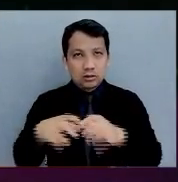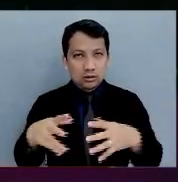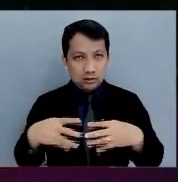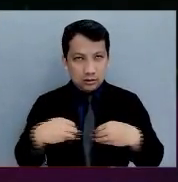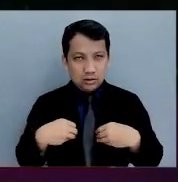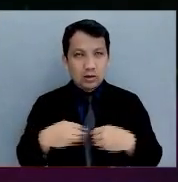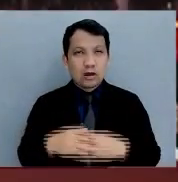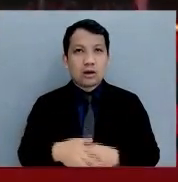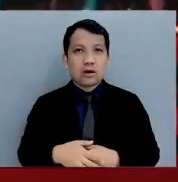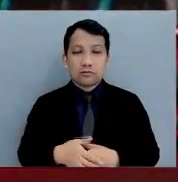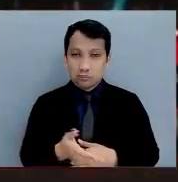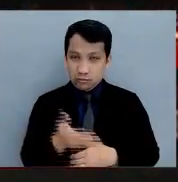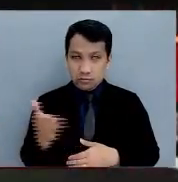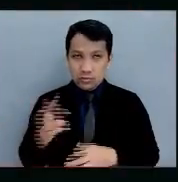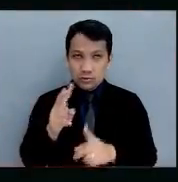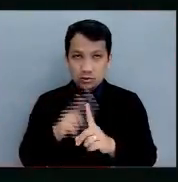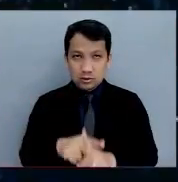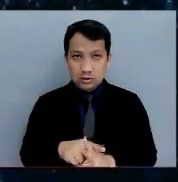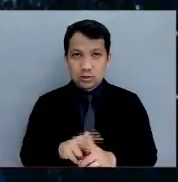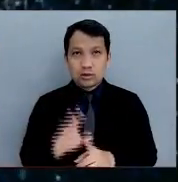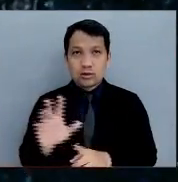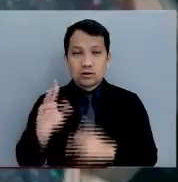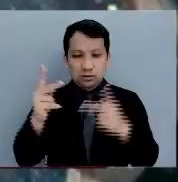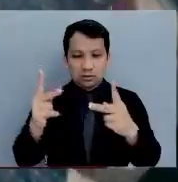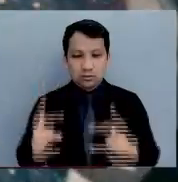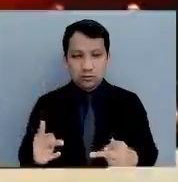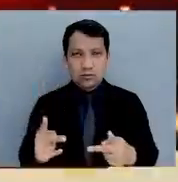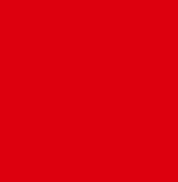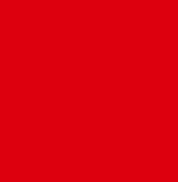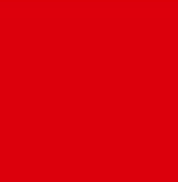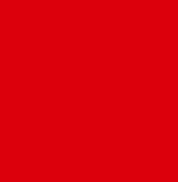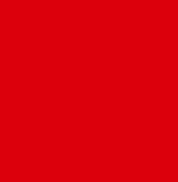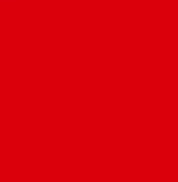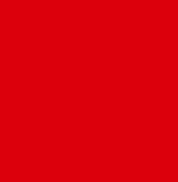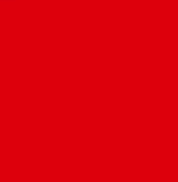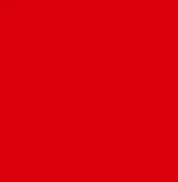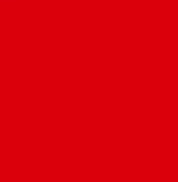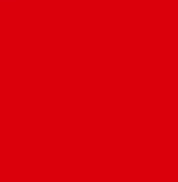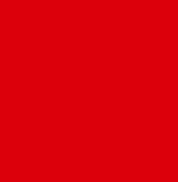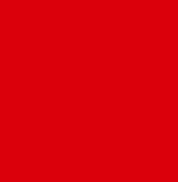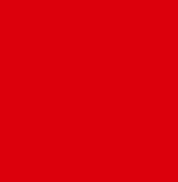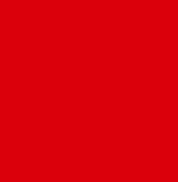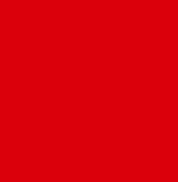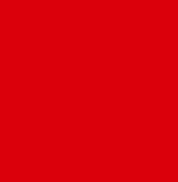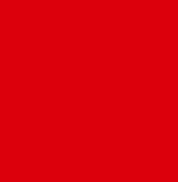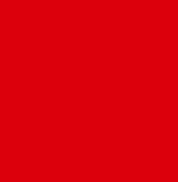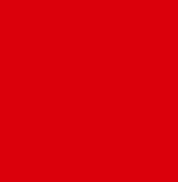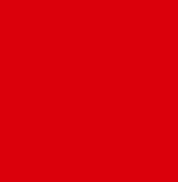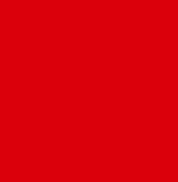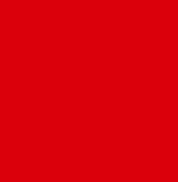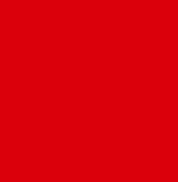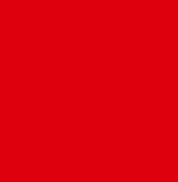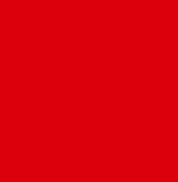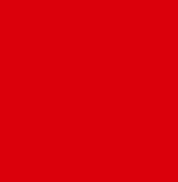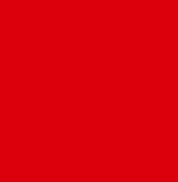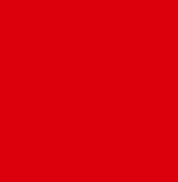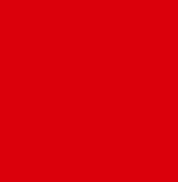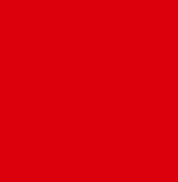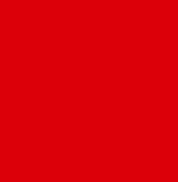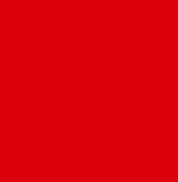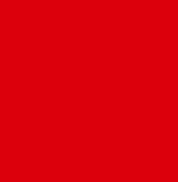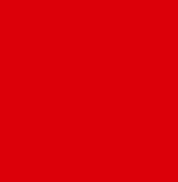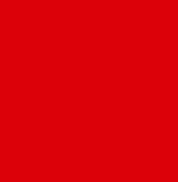matatanggap. Pwedeng mag-apply sa mismong website ng Gannett. Mga kapatid, Jania Lipon po, lagi